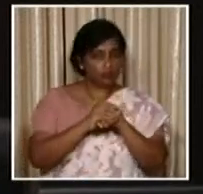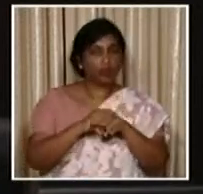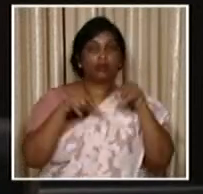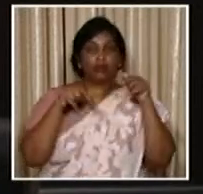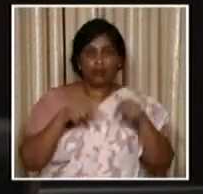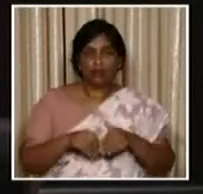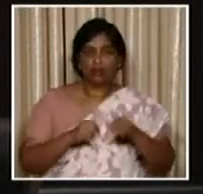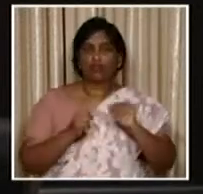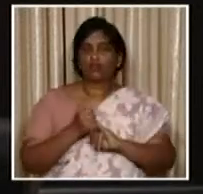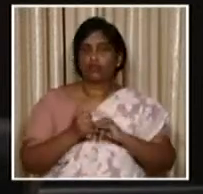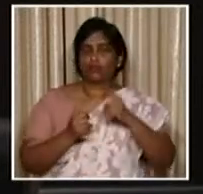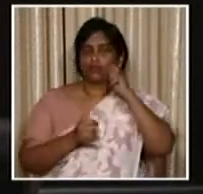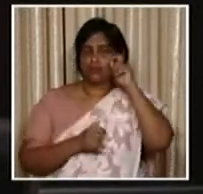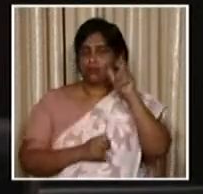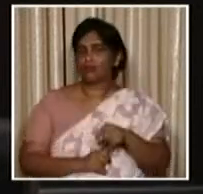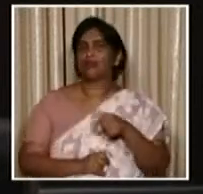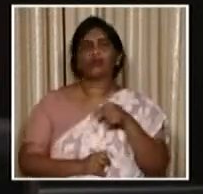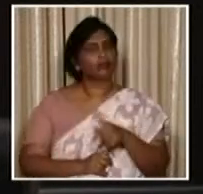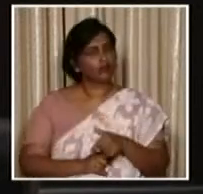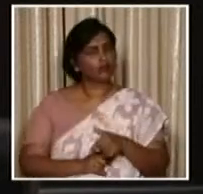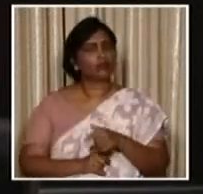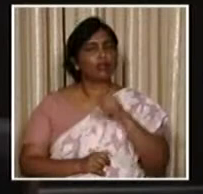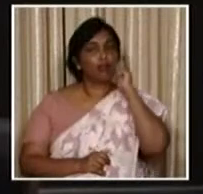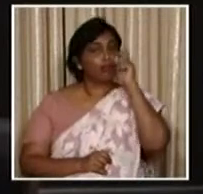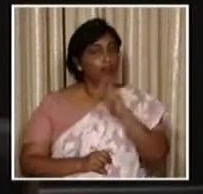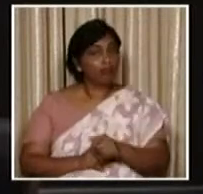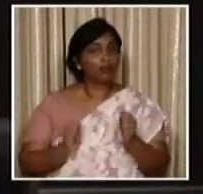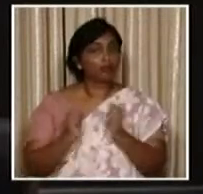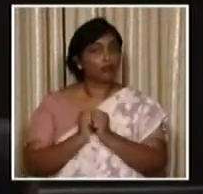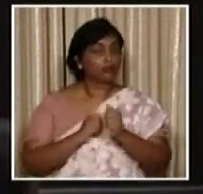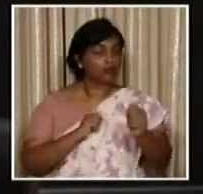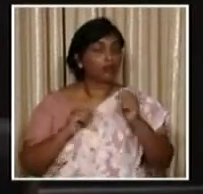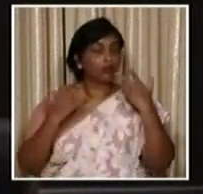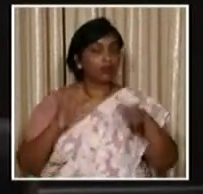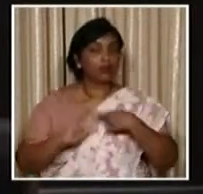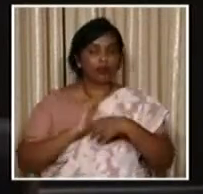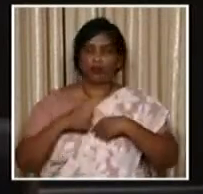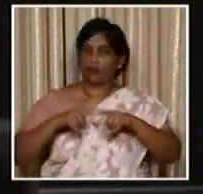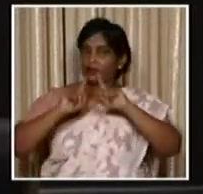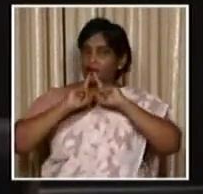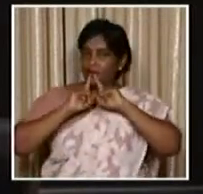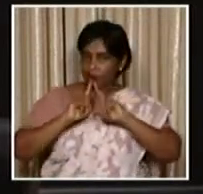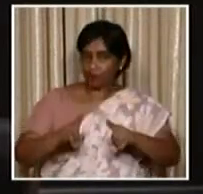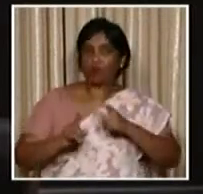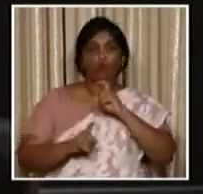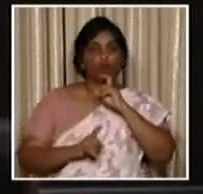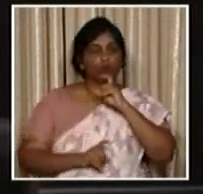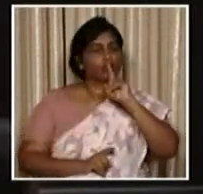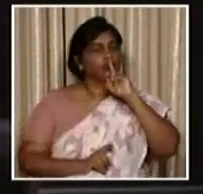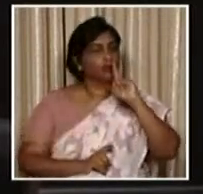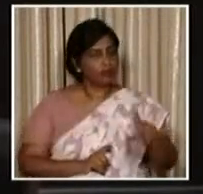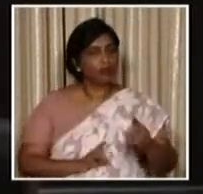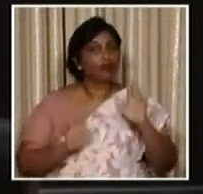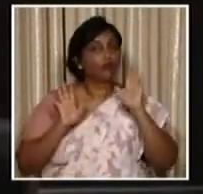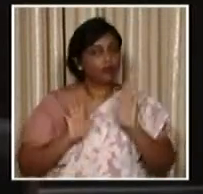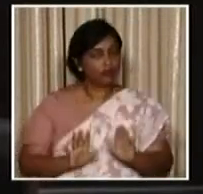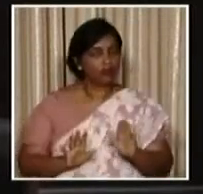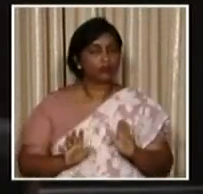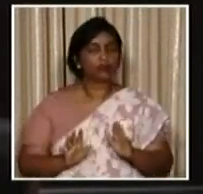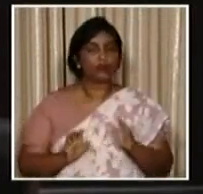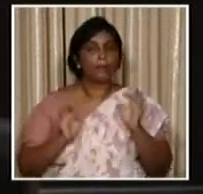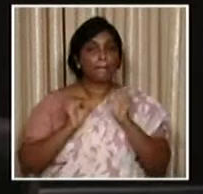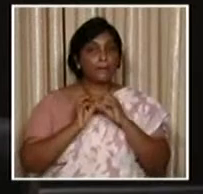අද වෙද්දි මේ සොනික් සොනික් කියන පුජ්‍යලයා ඒ පුජ්‍යලයා කරපු කාර්යභාරයේ රටට කිව්වා උසාවියේ කිව්වා. හැබැයි